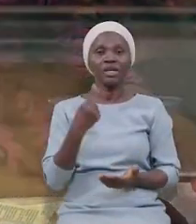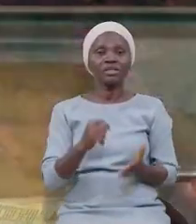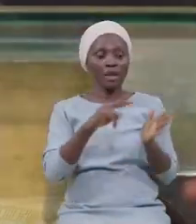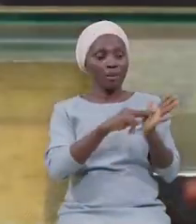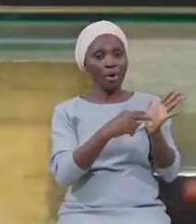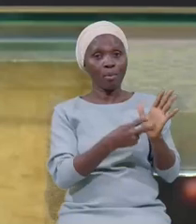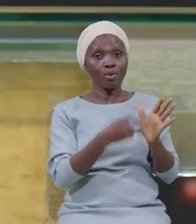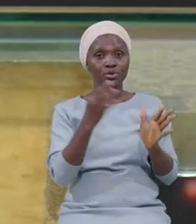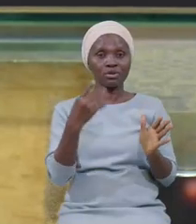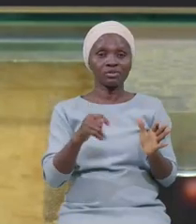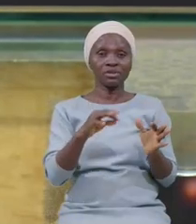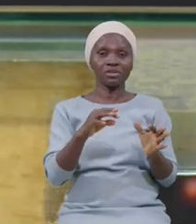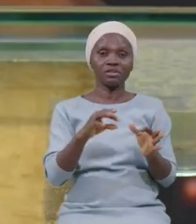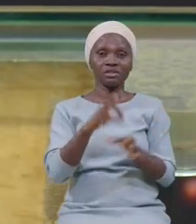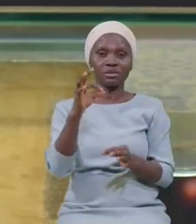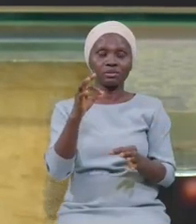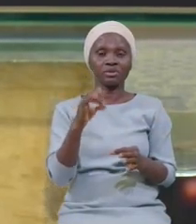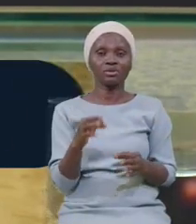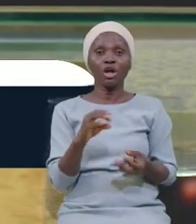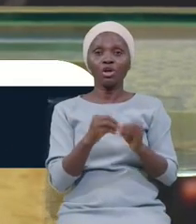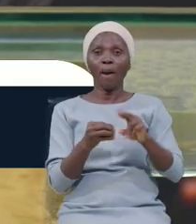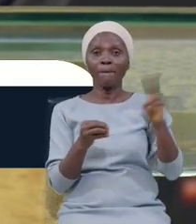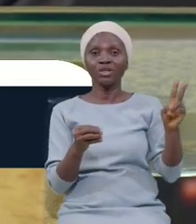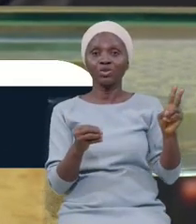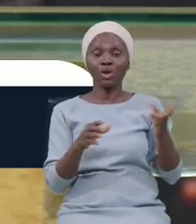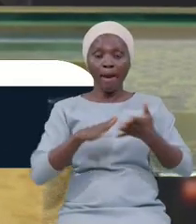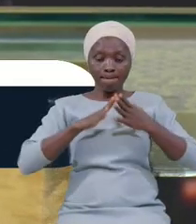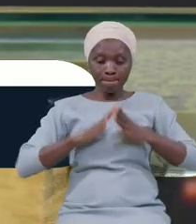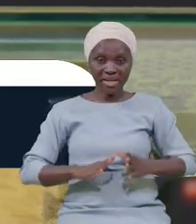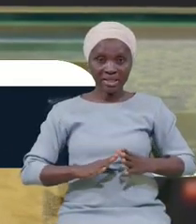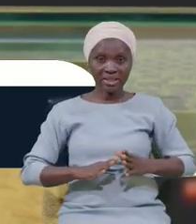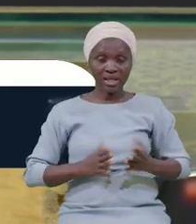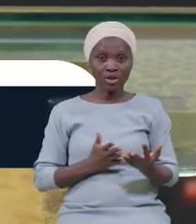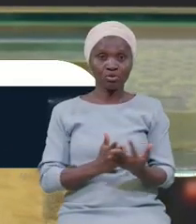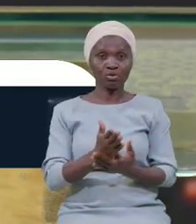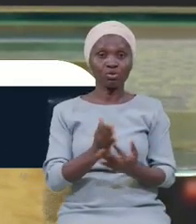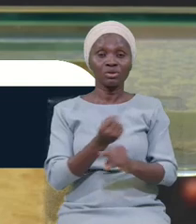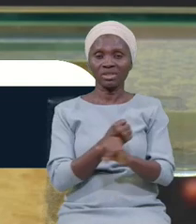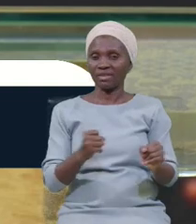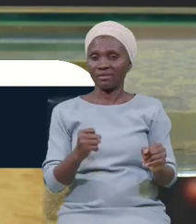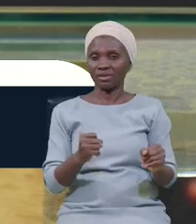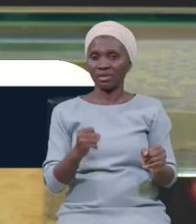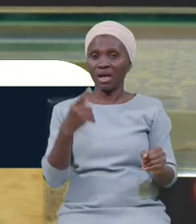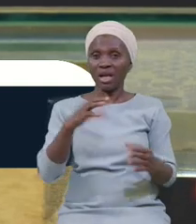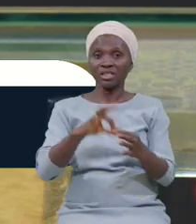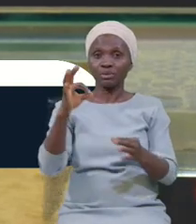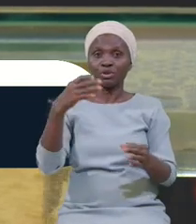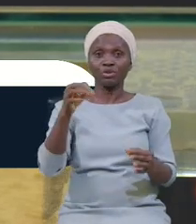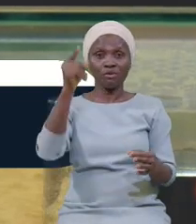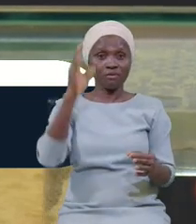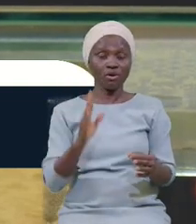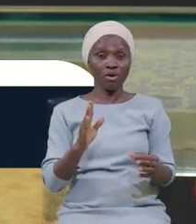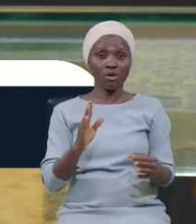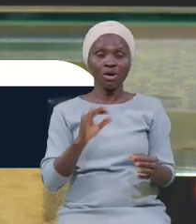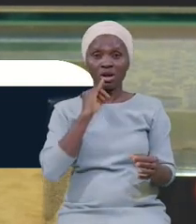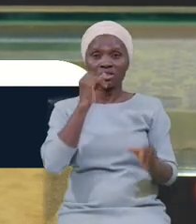L'objectif de l'esprit numéro 2, la paix par le salut. La paix par le salut, l'esprit de Dieu